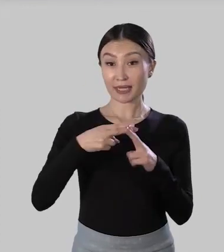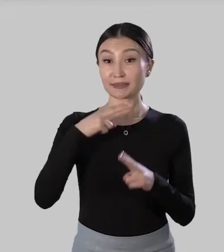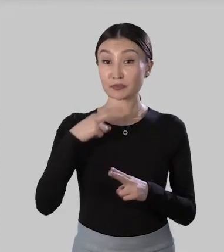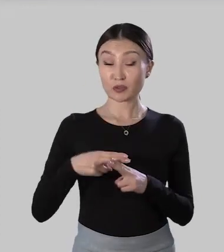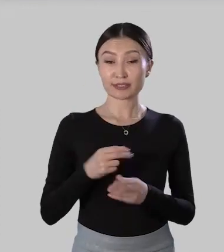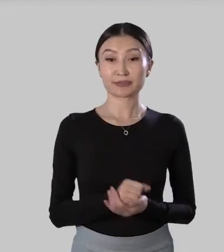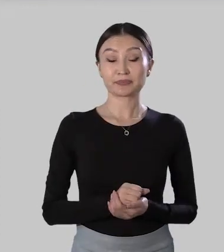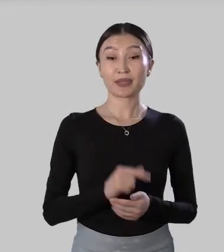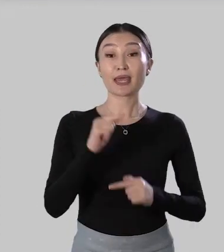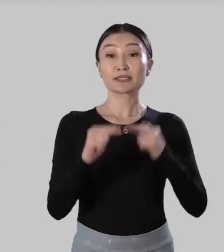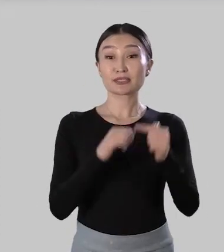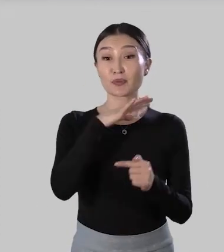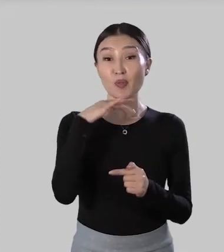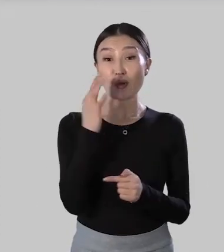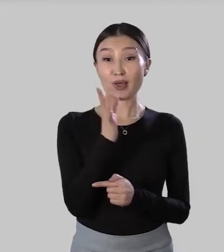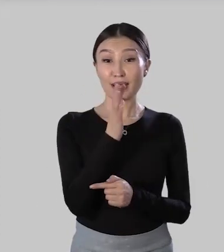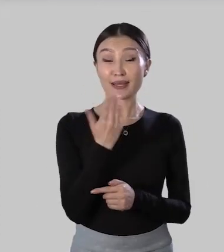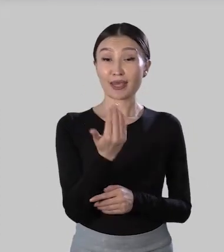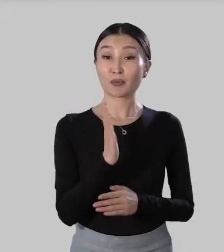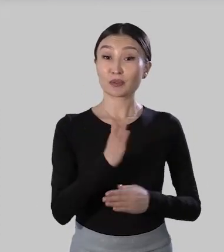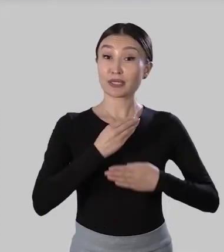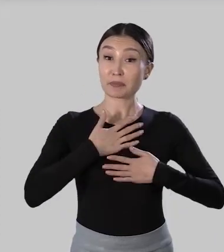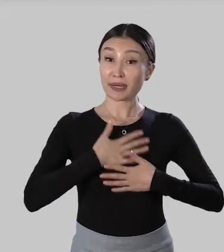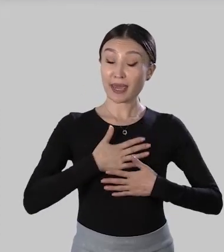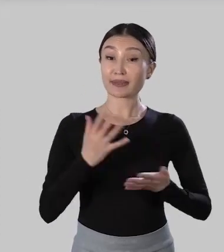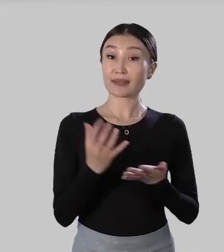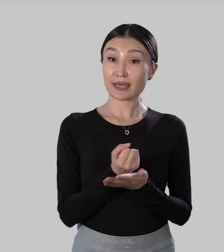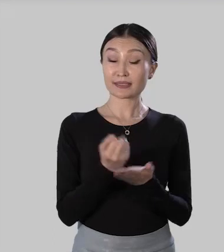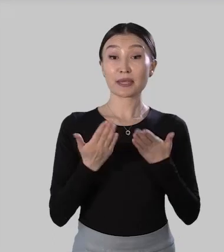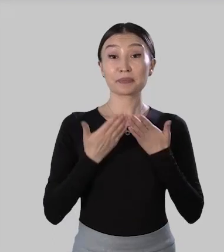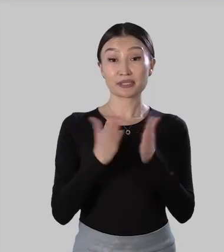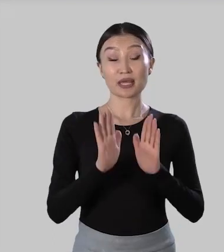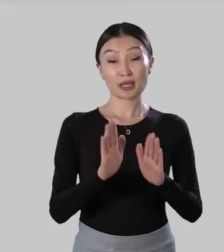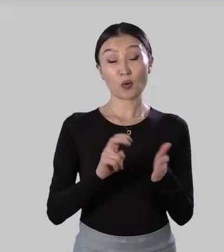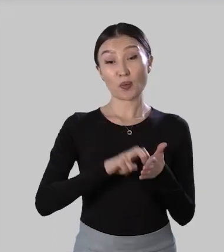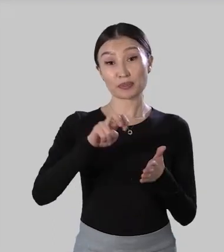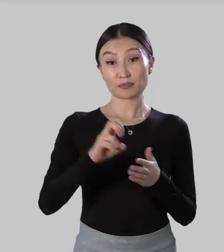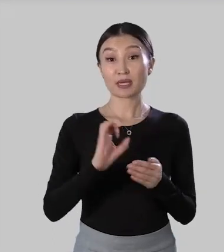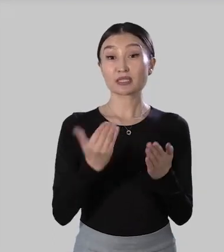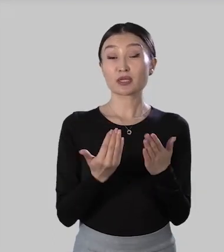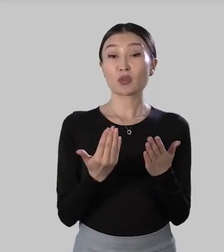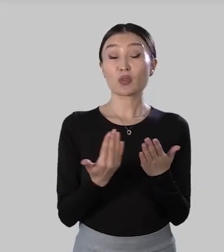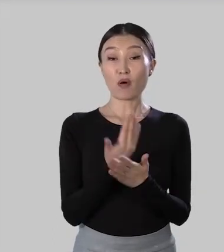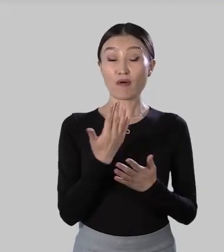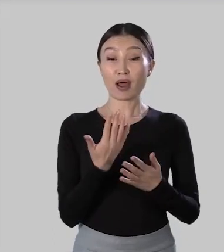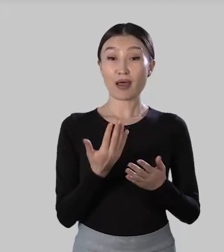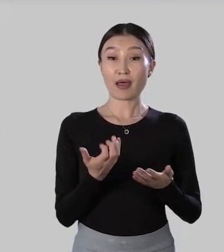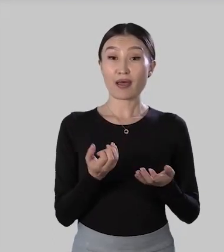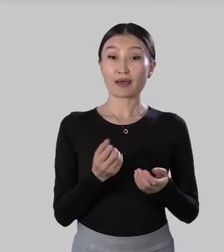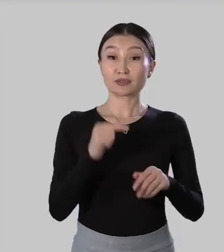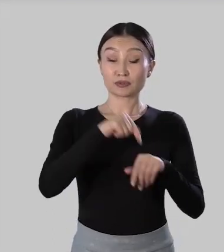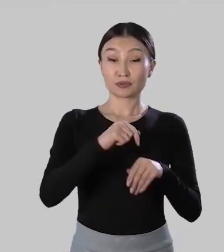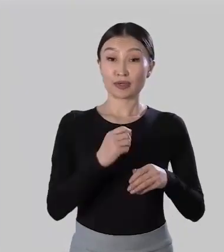братьям и сестрам. Через много лет им будет приятно найти и перечитать такое письмо, снова пережить эти